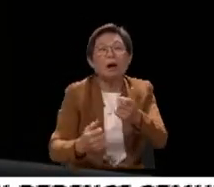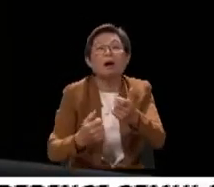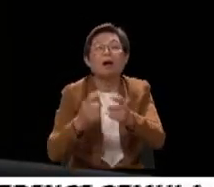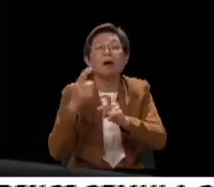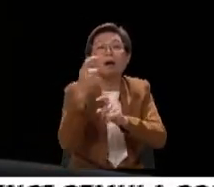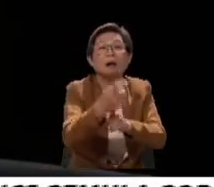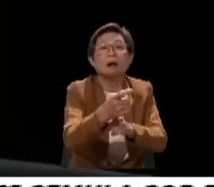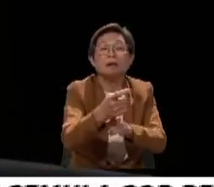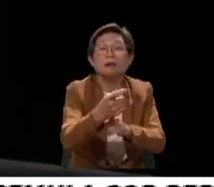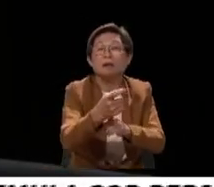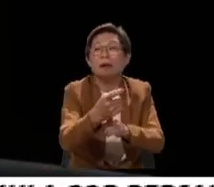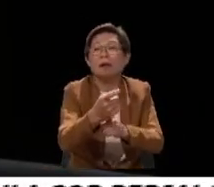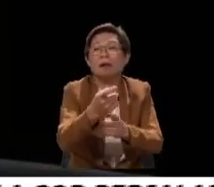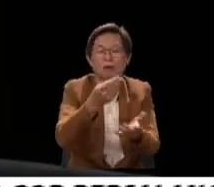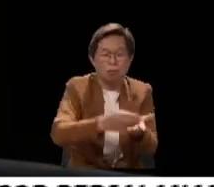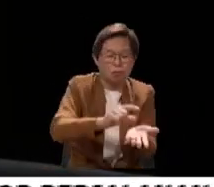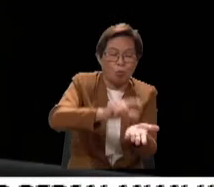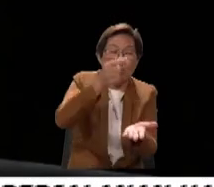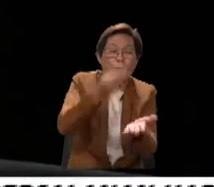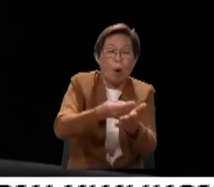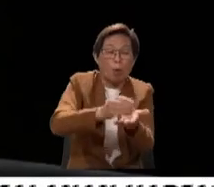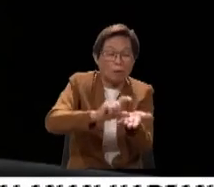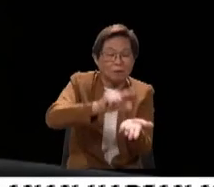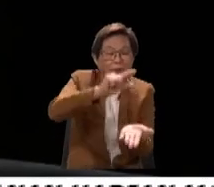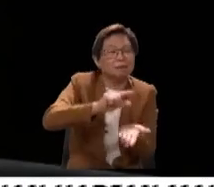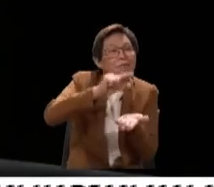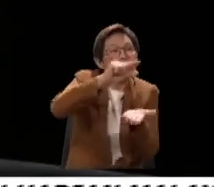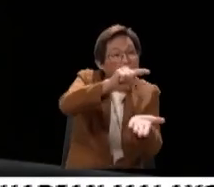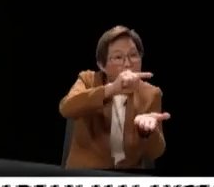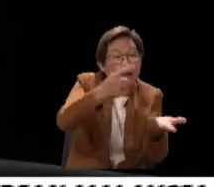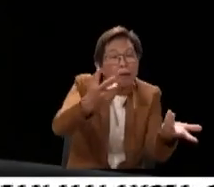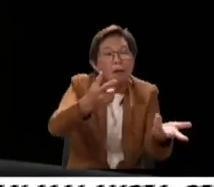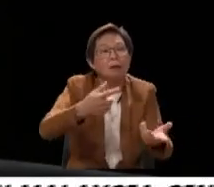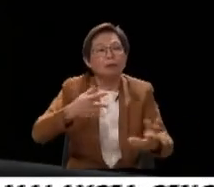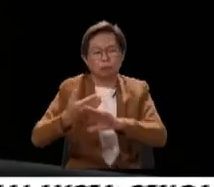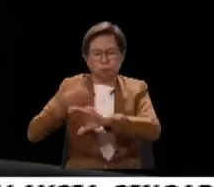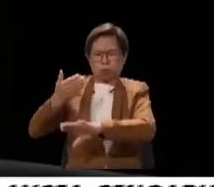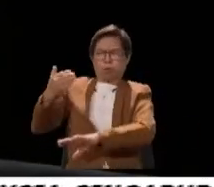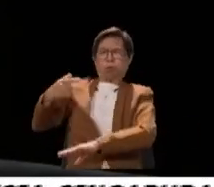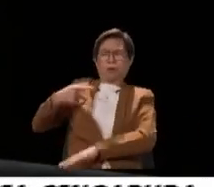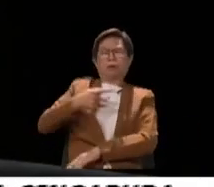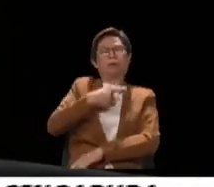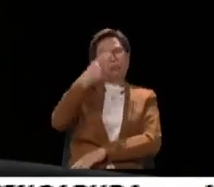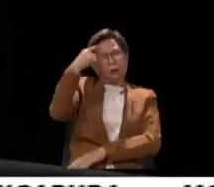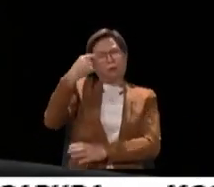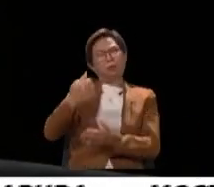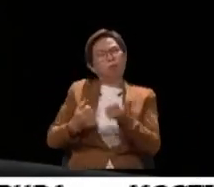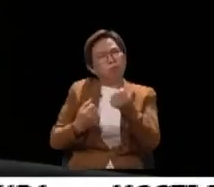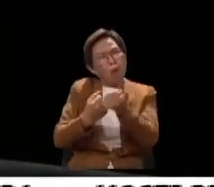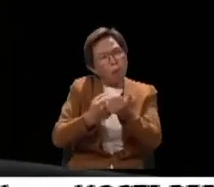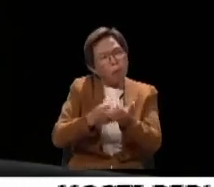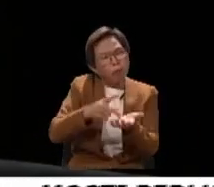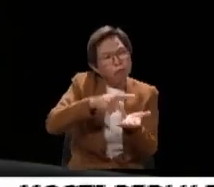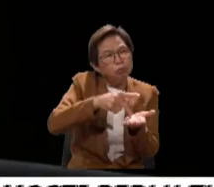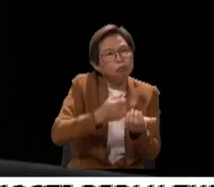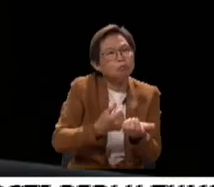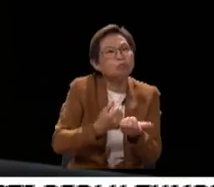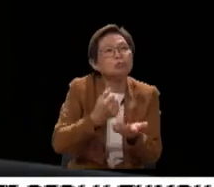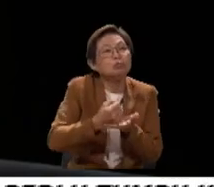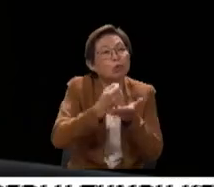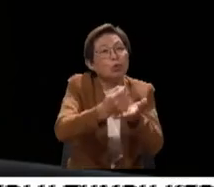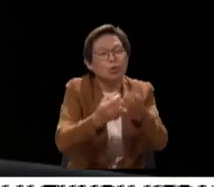dalam apa ni bentuk Geran ya sebelum ni memang k kppk ada sumbangan untuk penanam semula dengan dalam